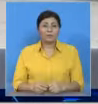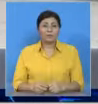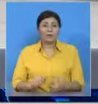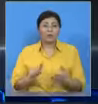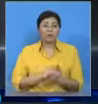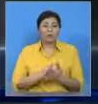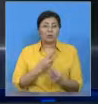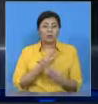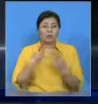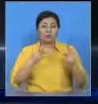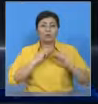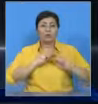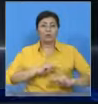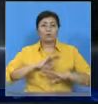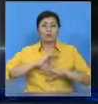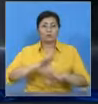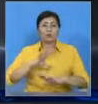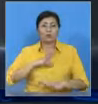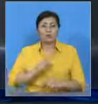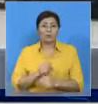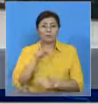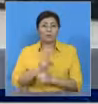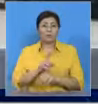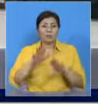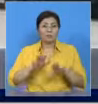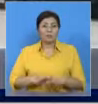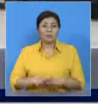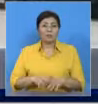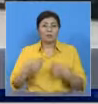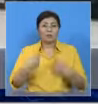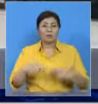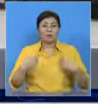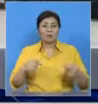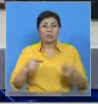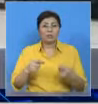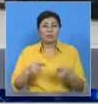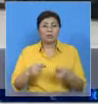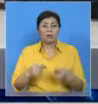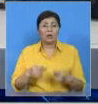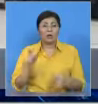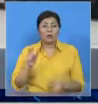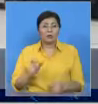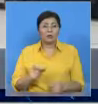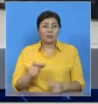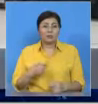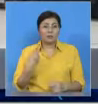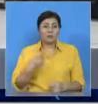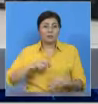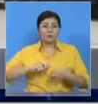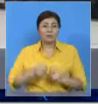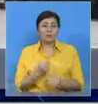кужаттары каралып, жумуштар жүргүзүлдү. Билинбеген жерде сауда жасап жүргөн үчүн бир укук бузуучу аныкталып,